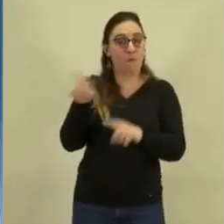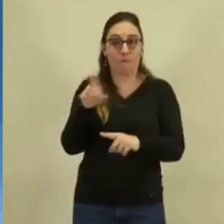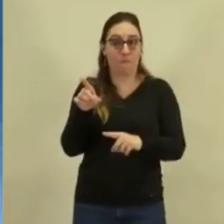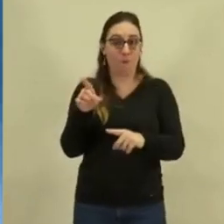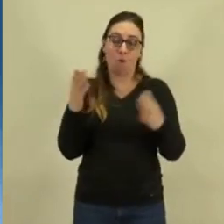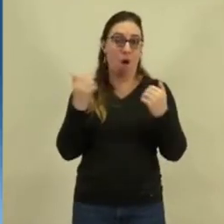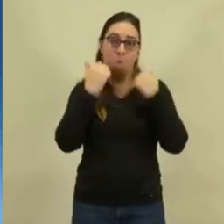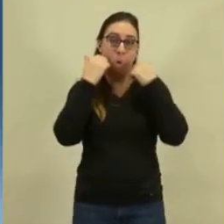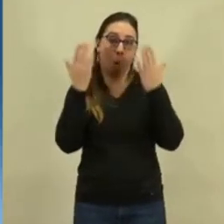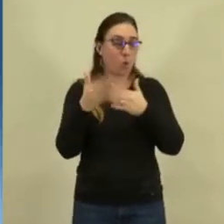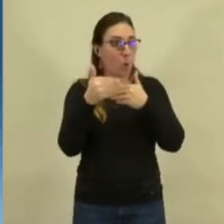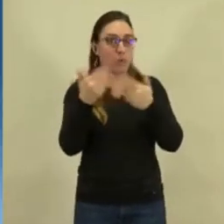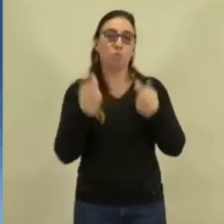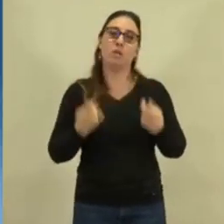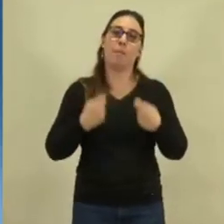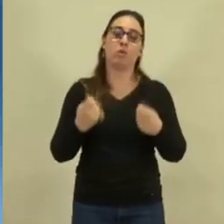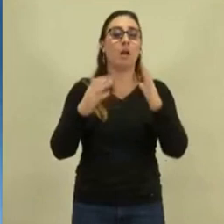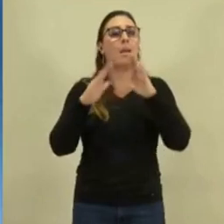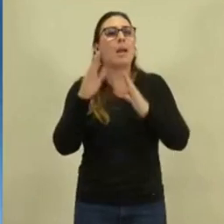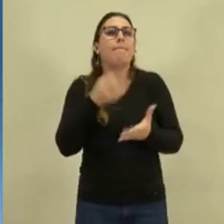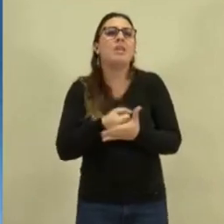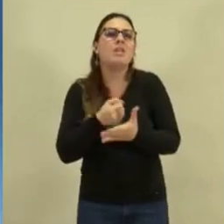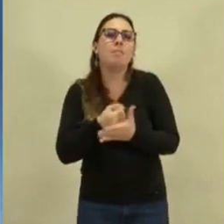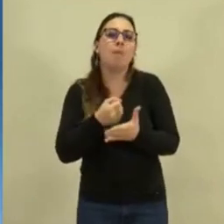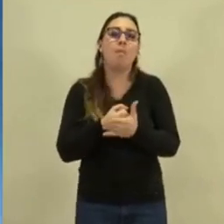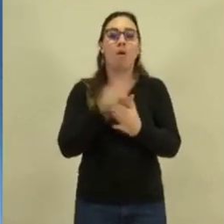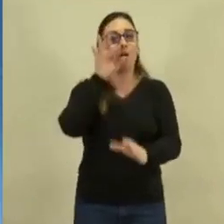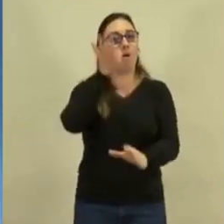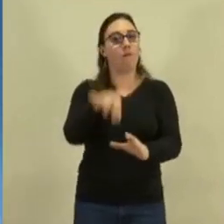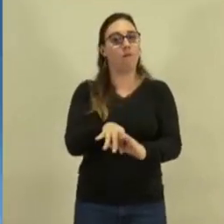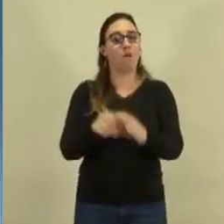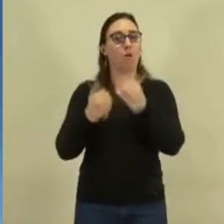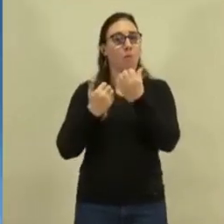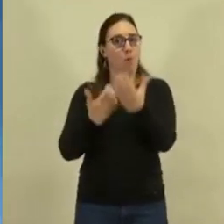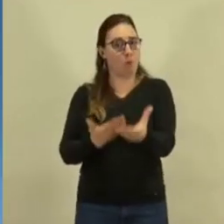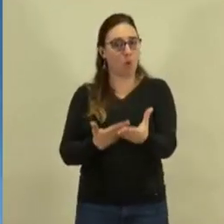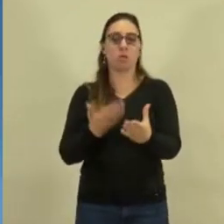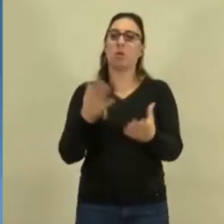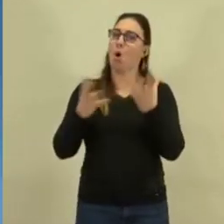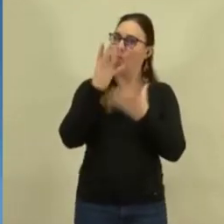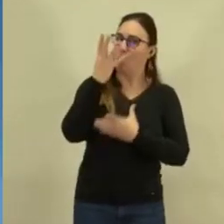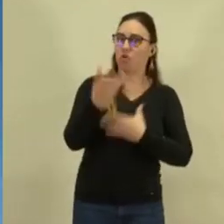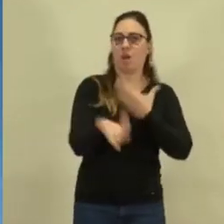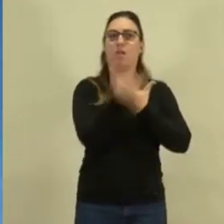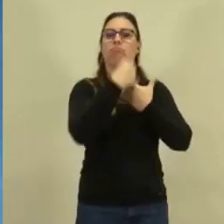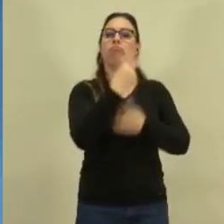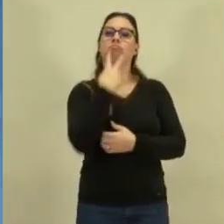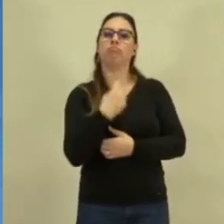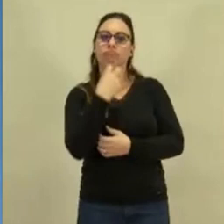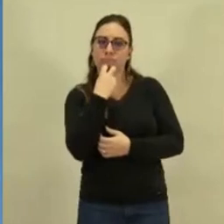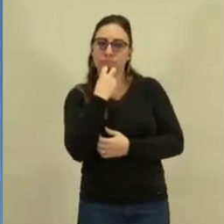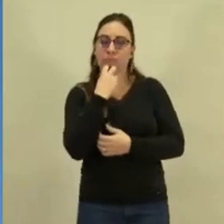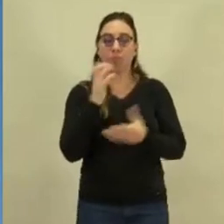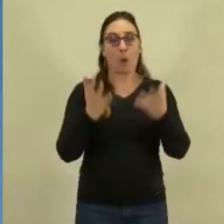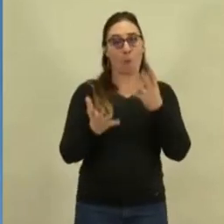de baisser les dépenses, mais qu'au moins, quand vous proposez au vote ces projets de participation citoyenne, qu'il soit